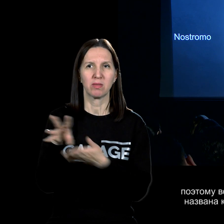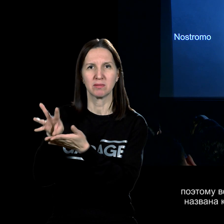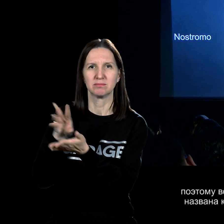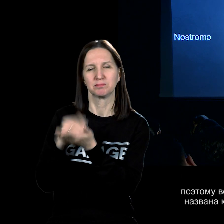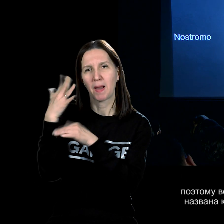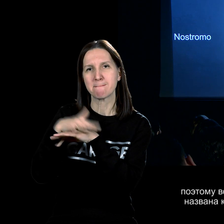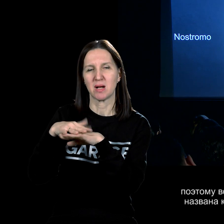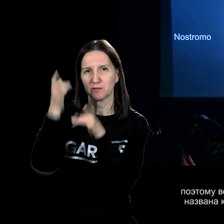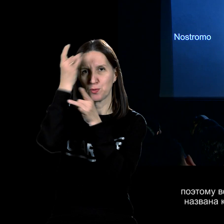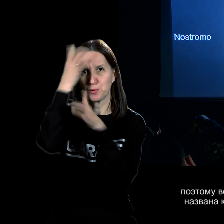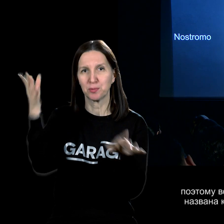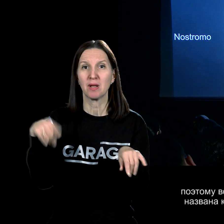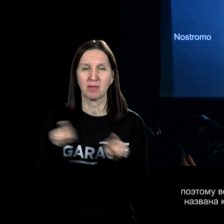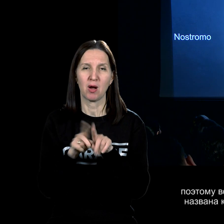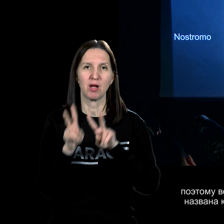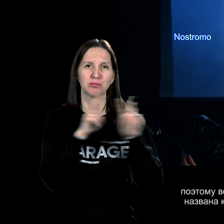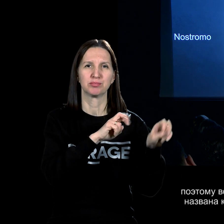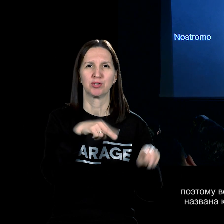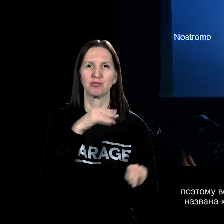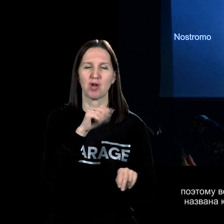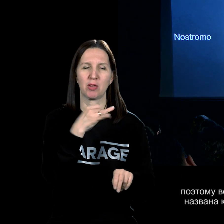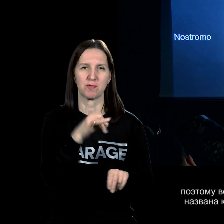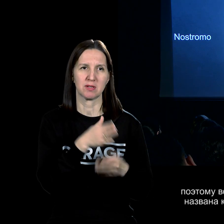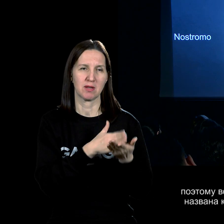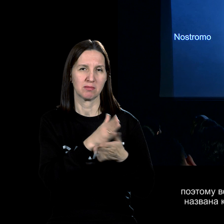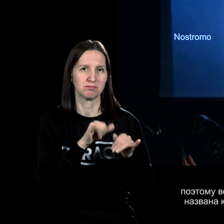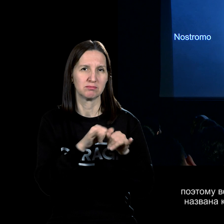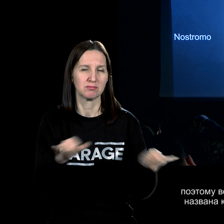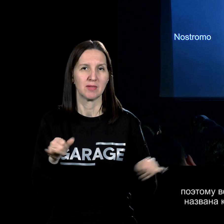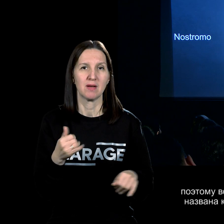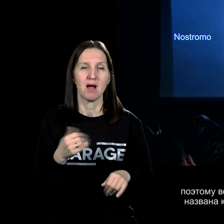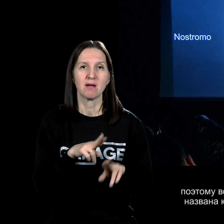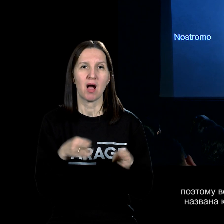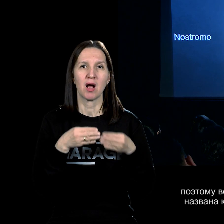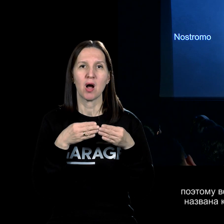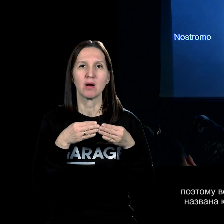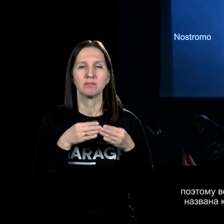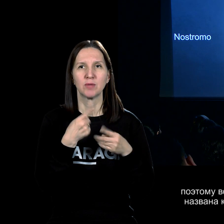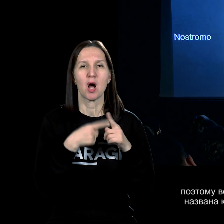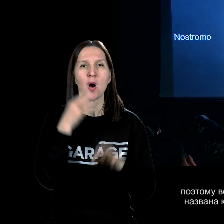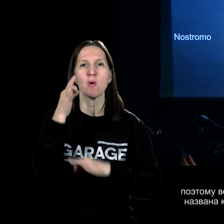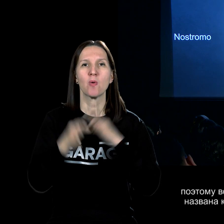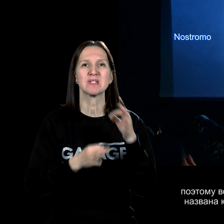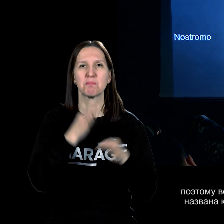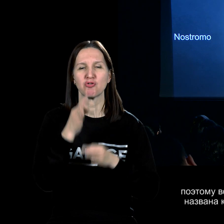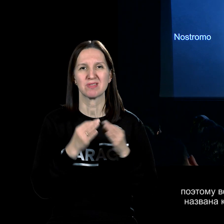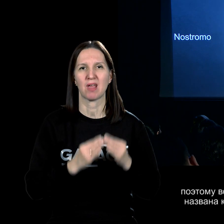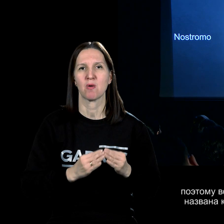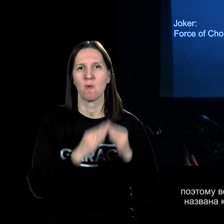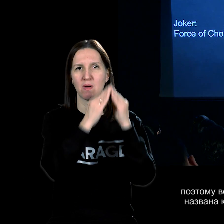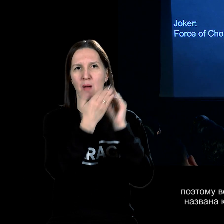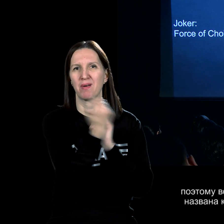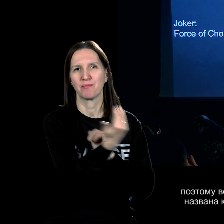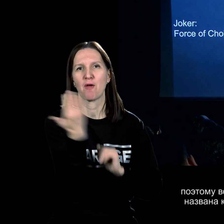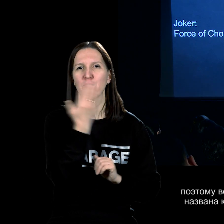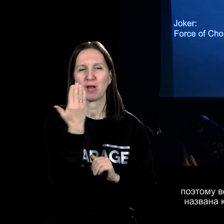И поэтому вот такая вполне себе джадовская, как бы, прогрессия названа как космический корабль из фильма «Чужой». Как мы